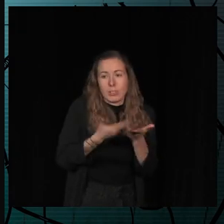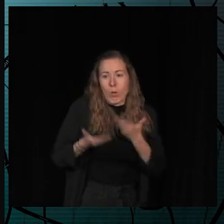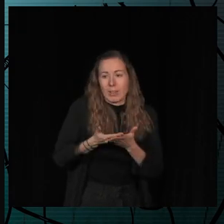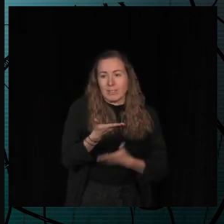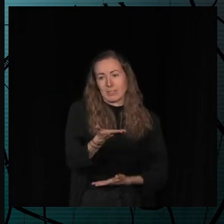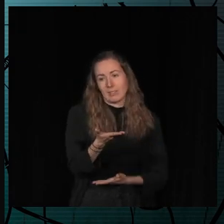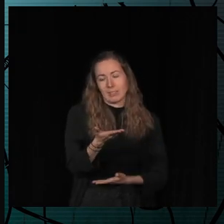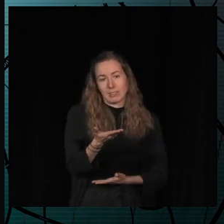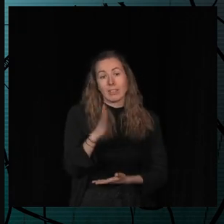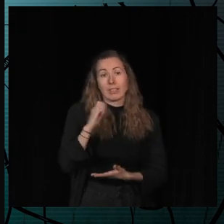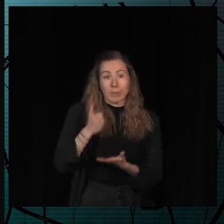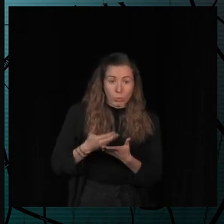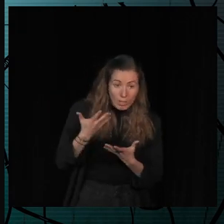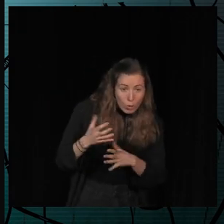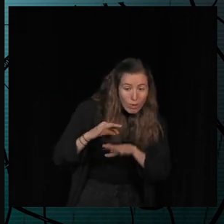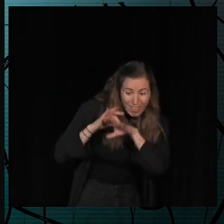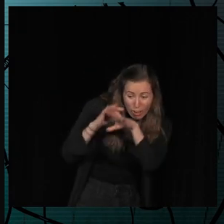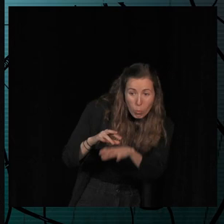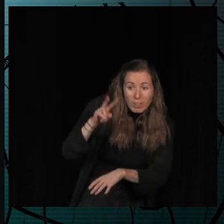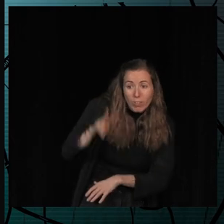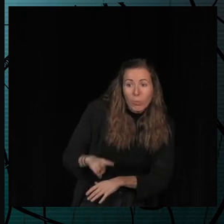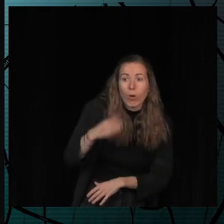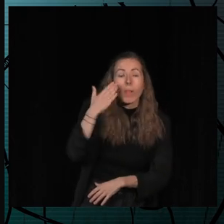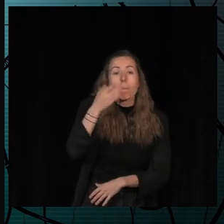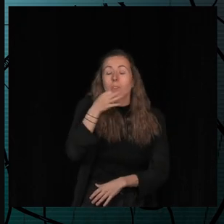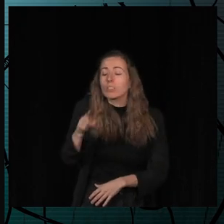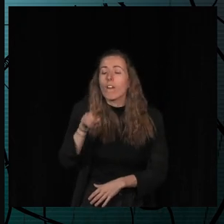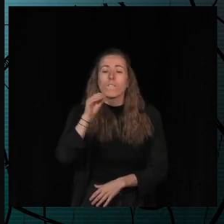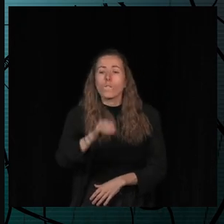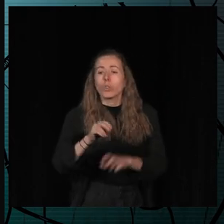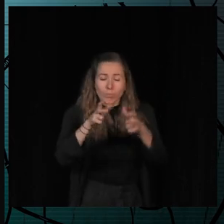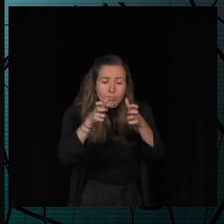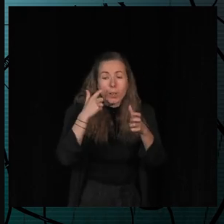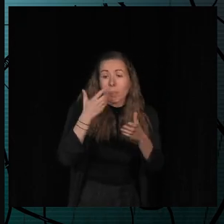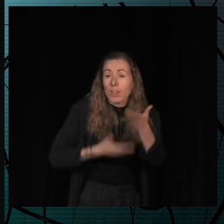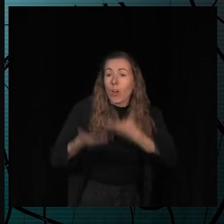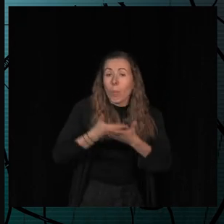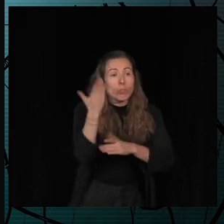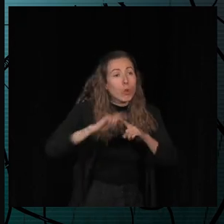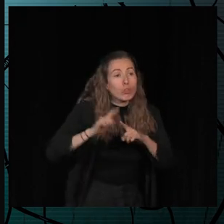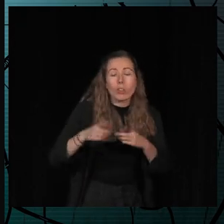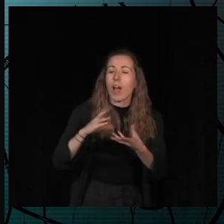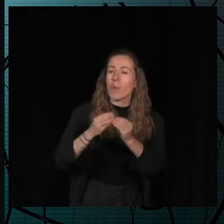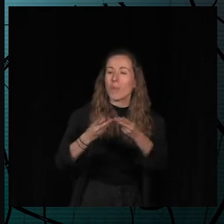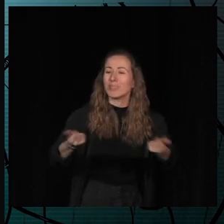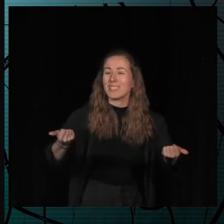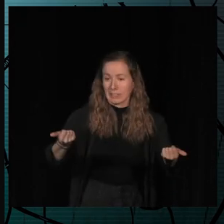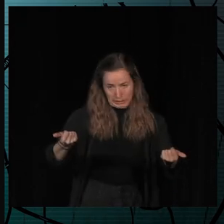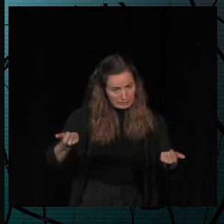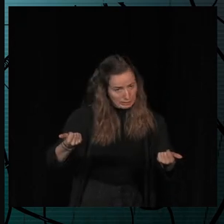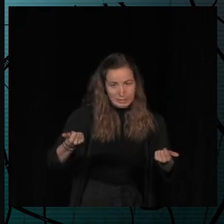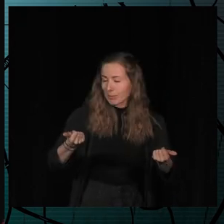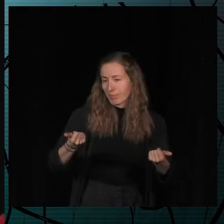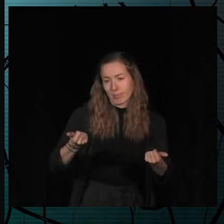vrais leviers pour pouir accompagner ces publics si on dit que c'est la faute de l'écran et que si on enlevait les écrans bah tout serait résolu euh